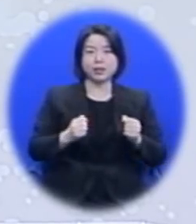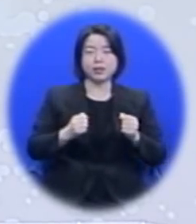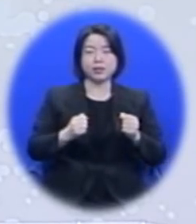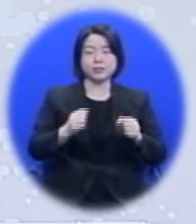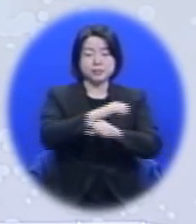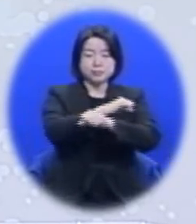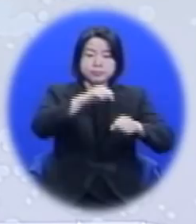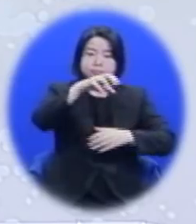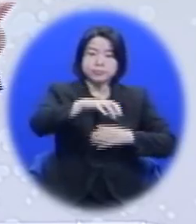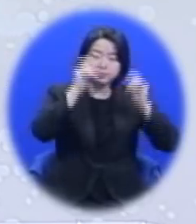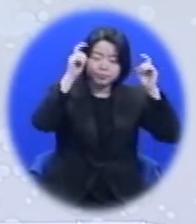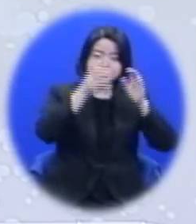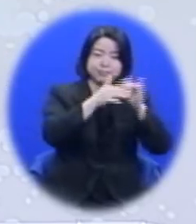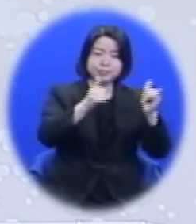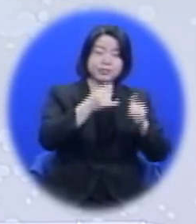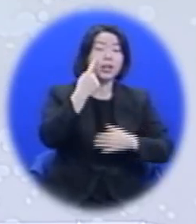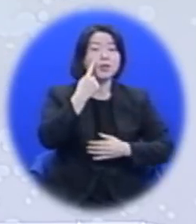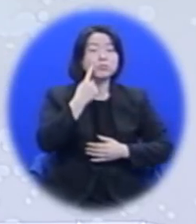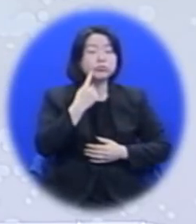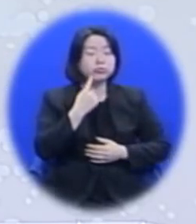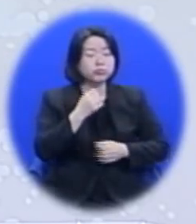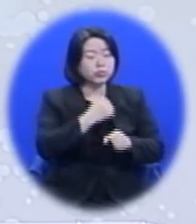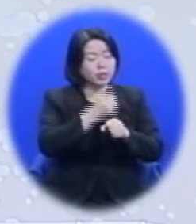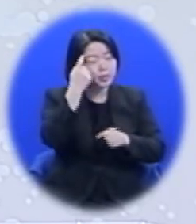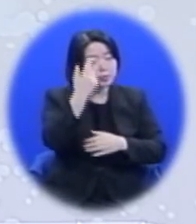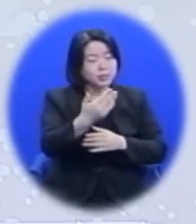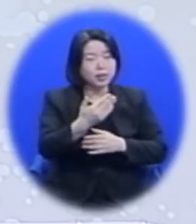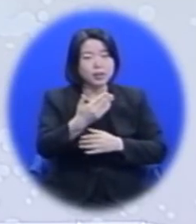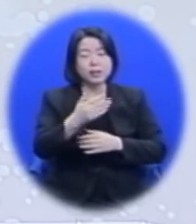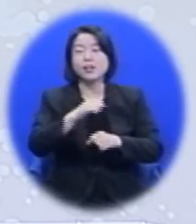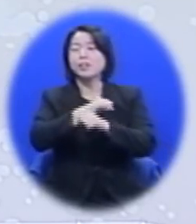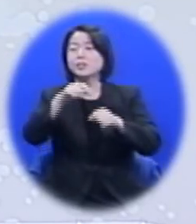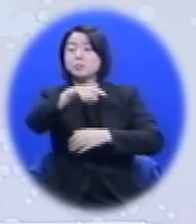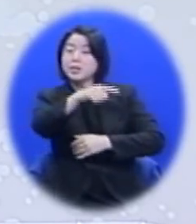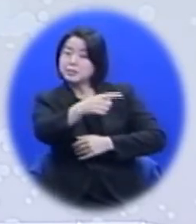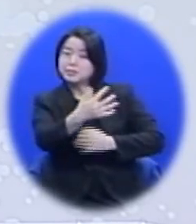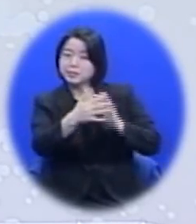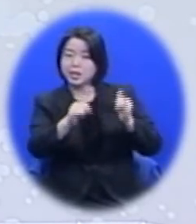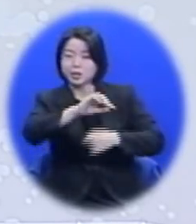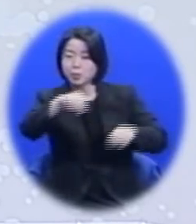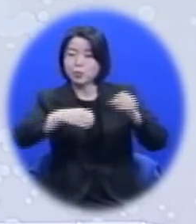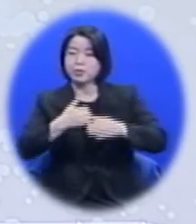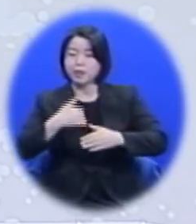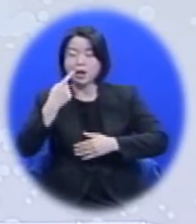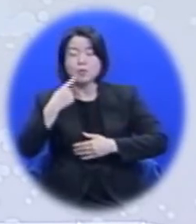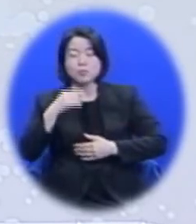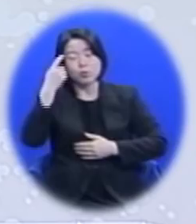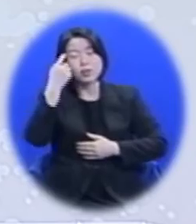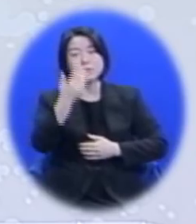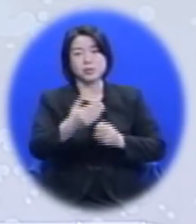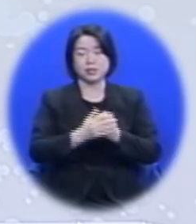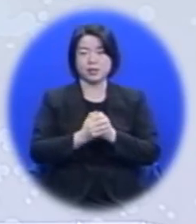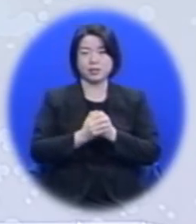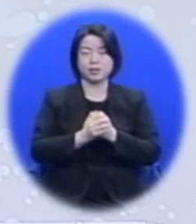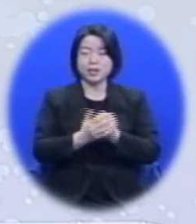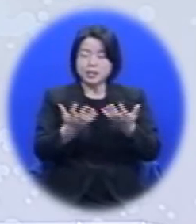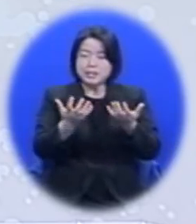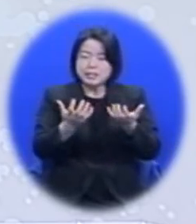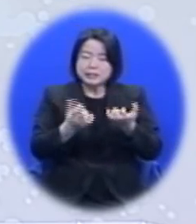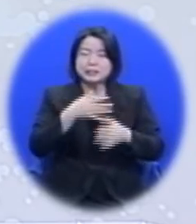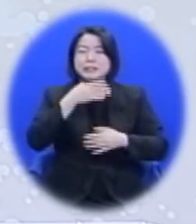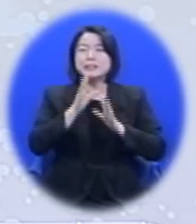부러워해야 됩니까? 들판의 목동이 저를 부러워해야 됩니까? 스크루지 꿈과 꾸었던 그 영적인